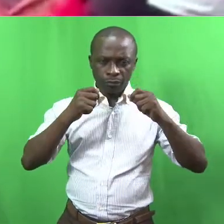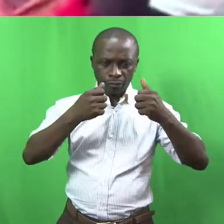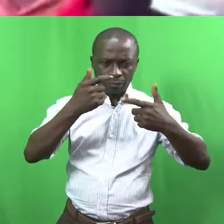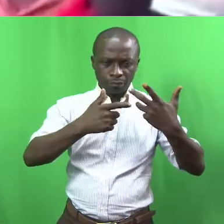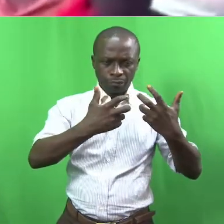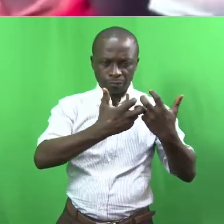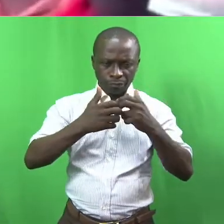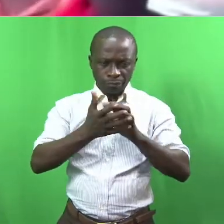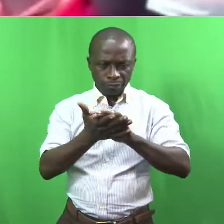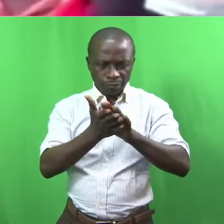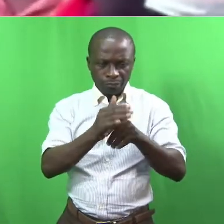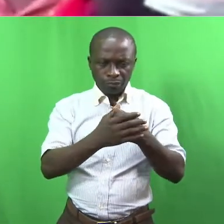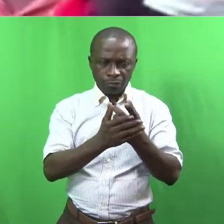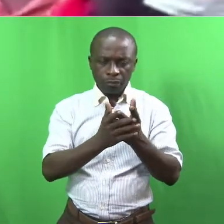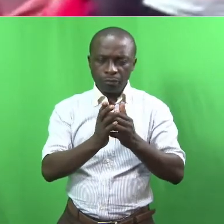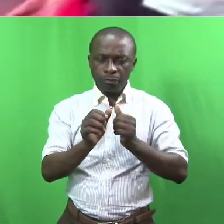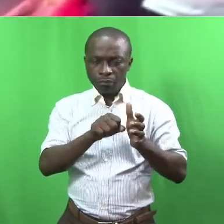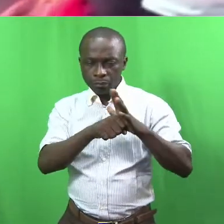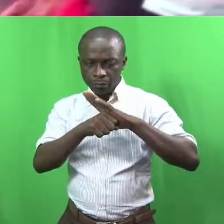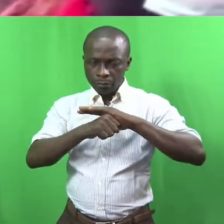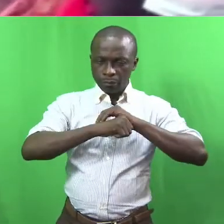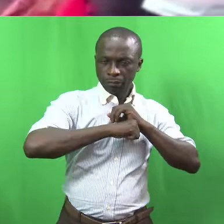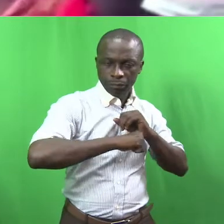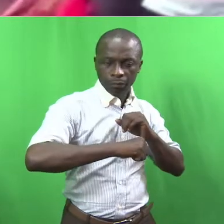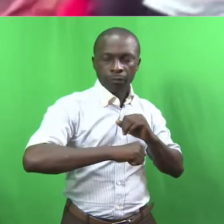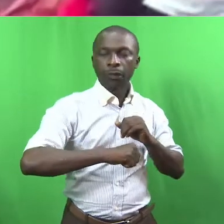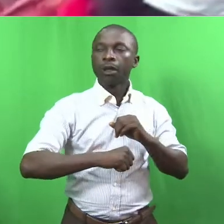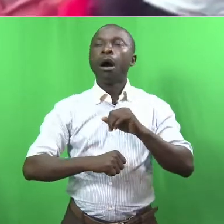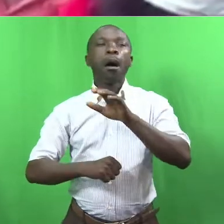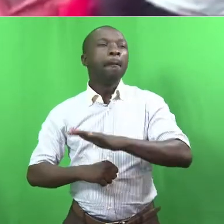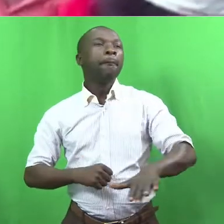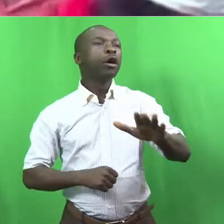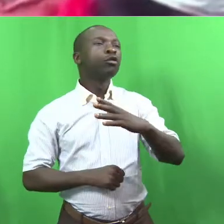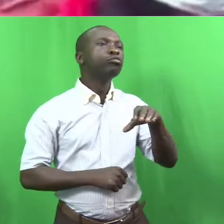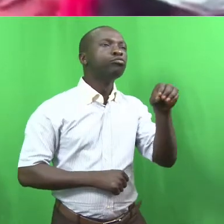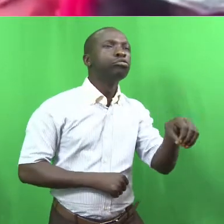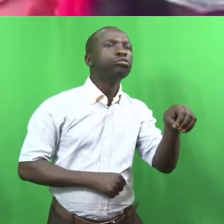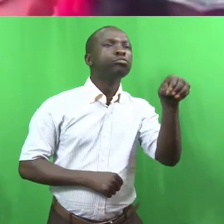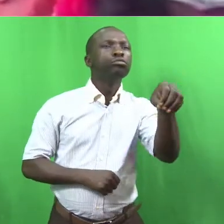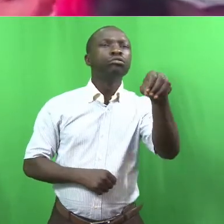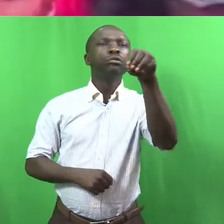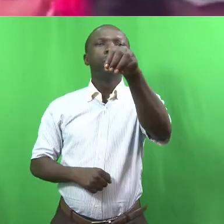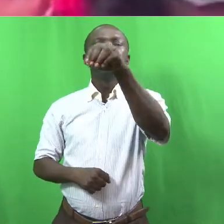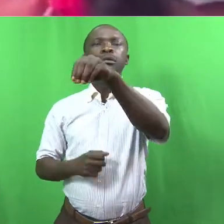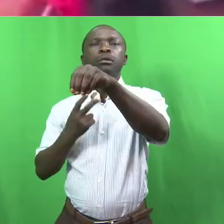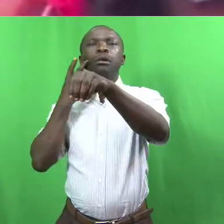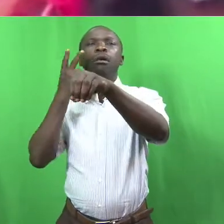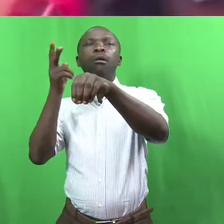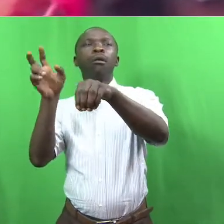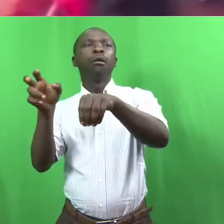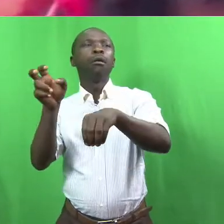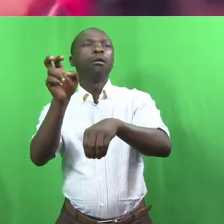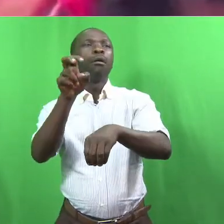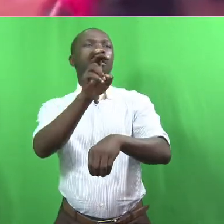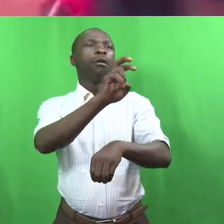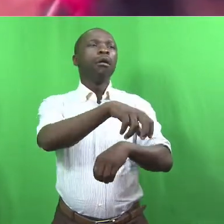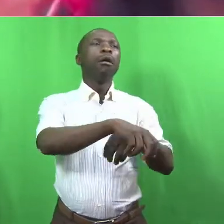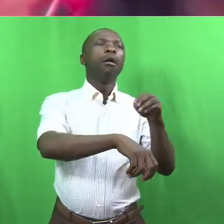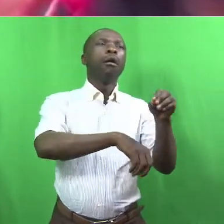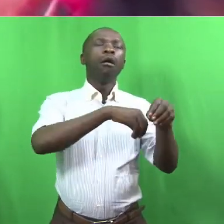à Bangafokam, à Bandjoun, à Baganté, dans le Ndé, montre la joie des